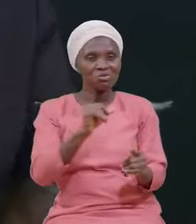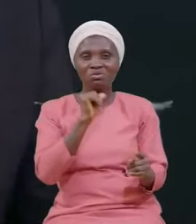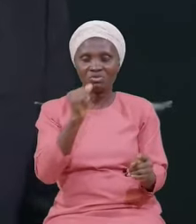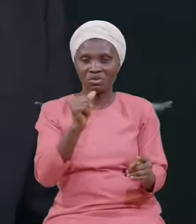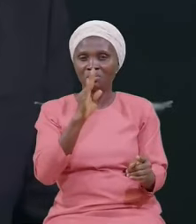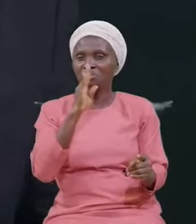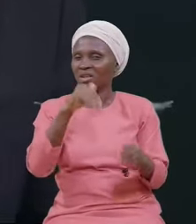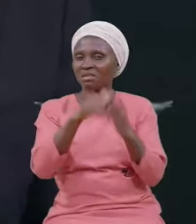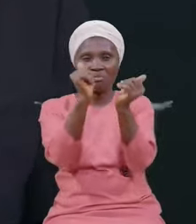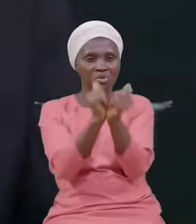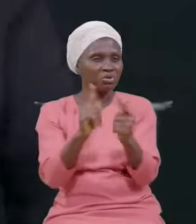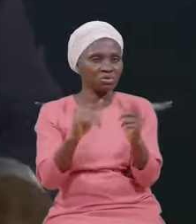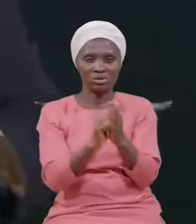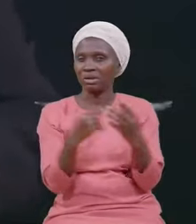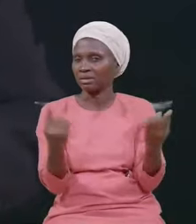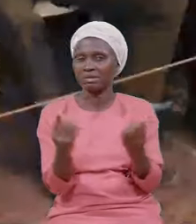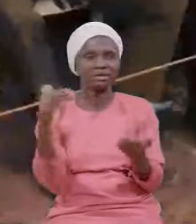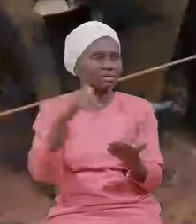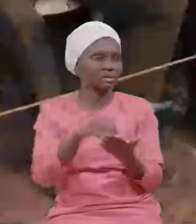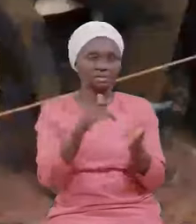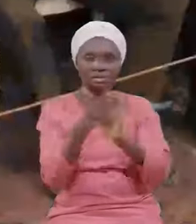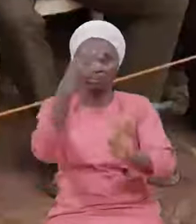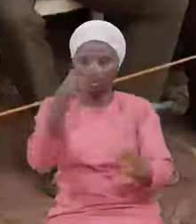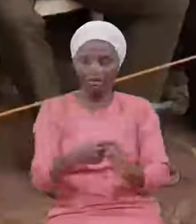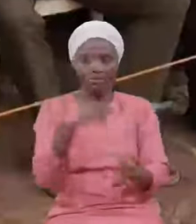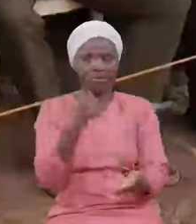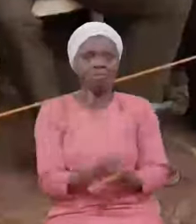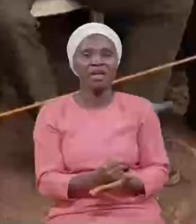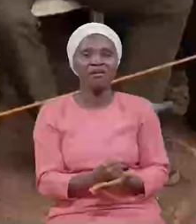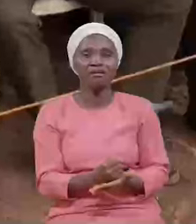cette chose. Au nom de Jésus.